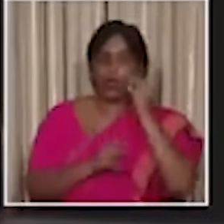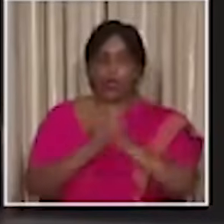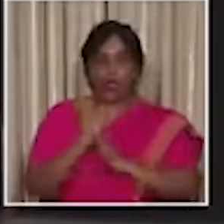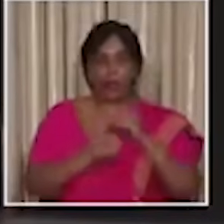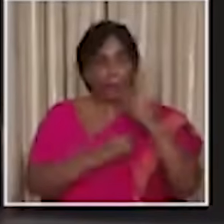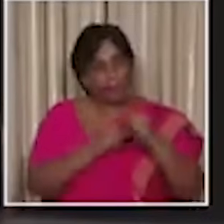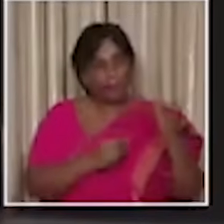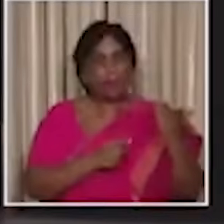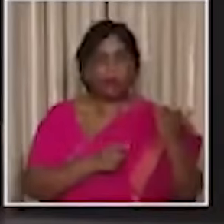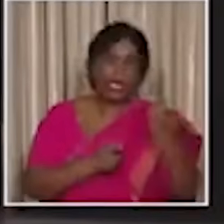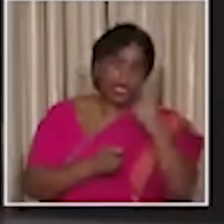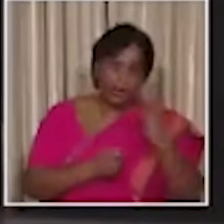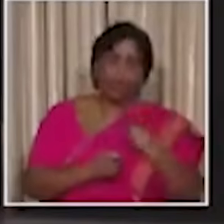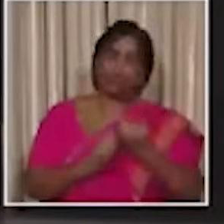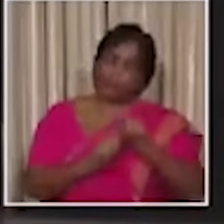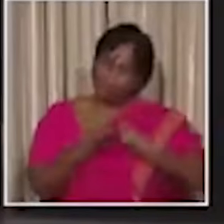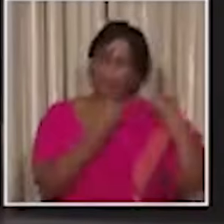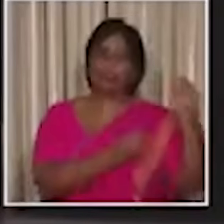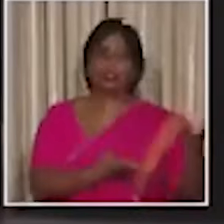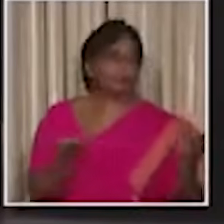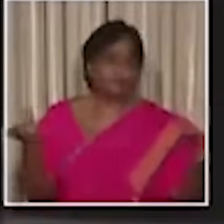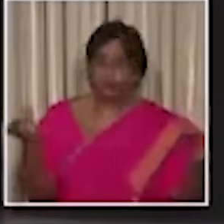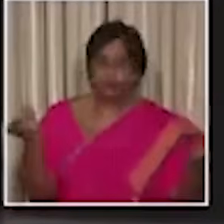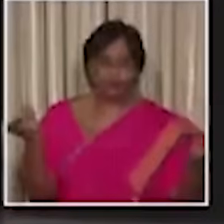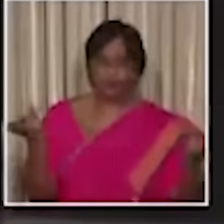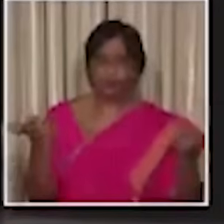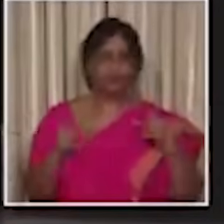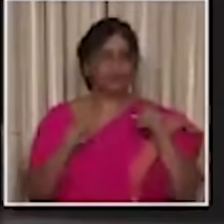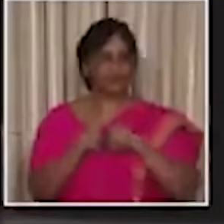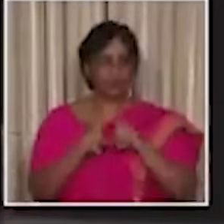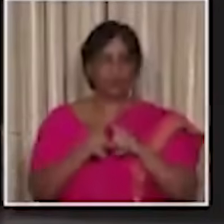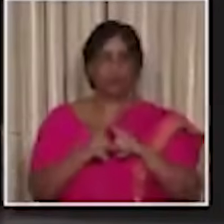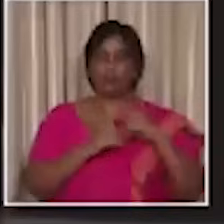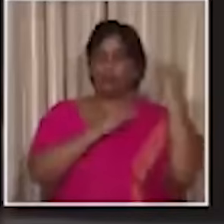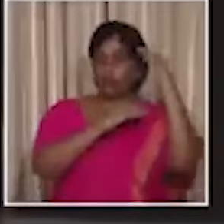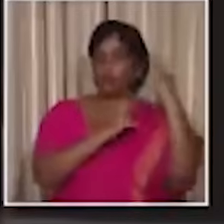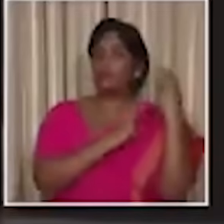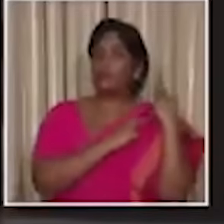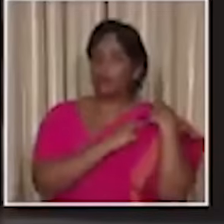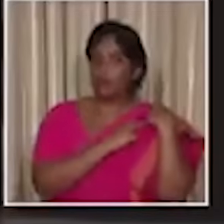එවුවත් අපි විකුණනවා. ඒක අපිට කරන්න දෙයක් නැහැ. එන්න ස්පෝට් කරන වගකීම තියෙන්නේ